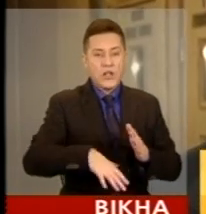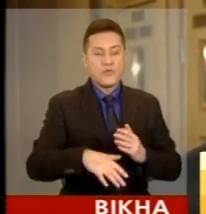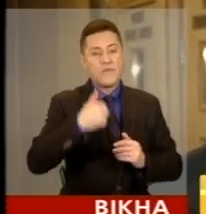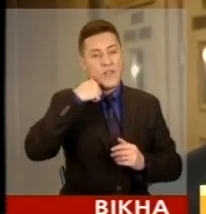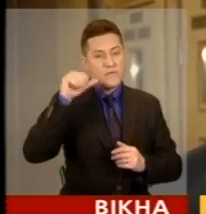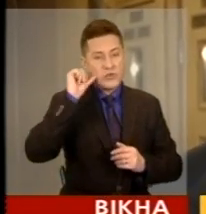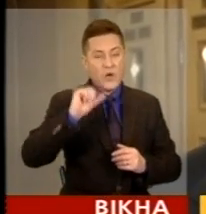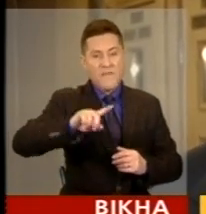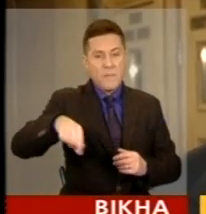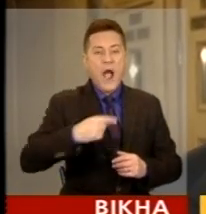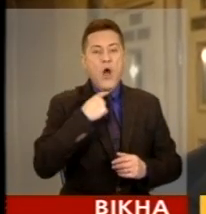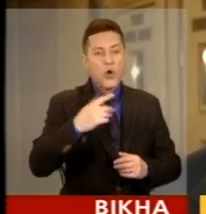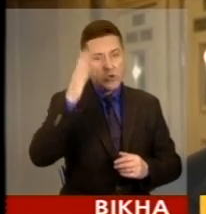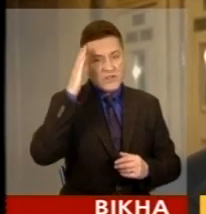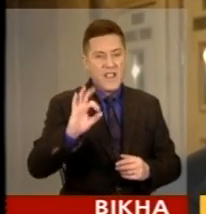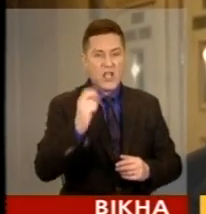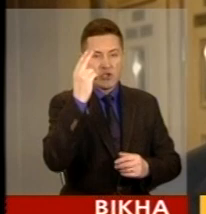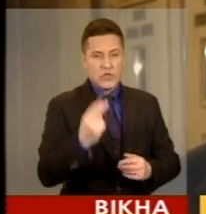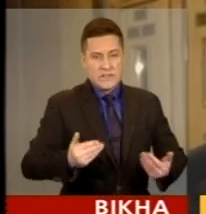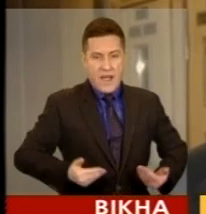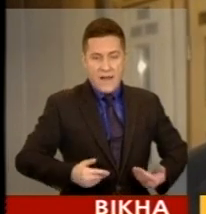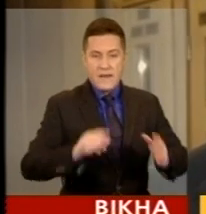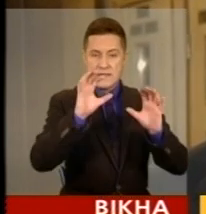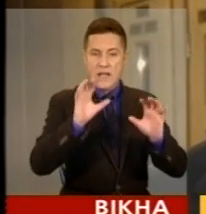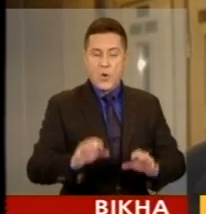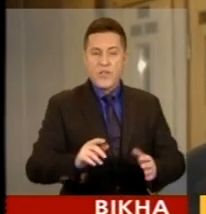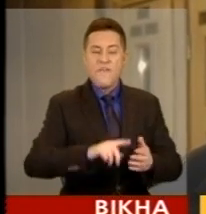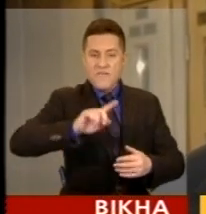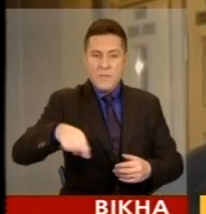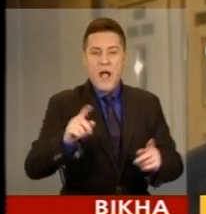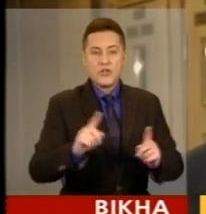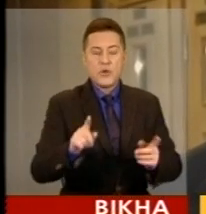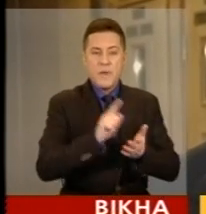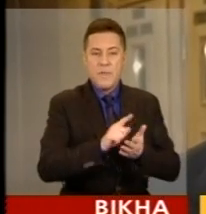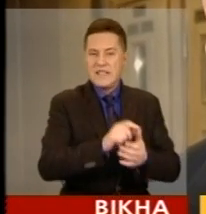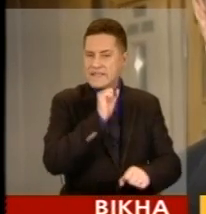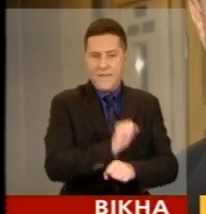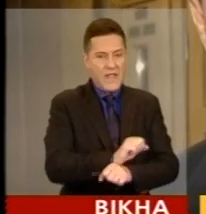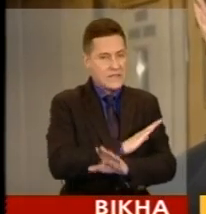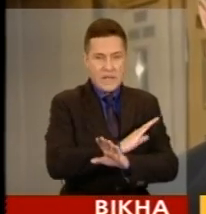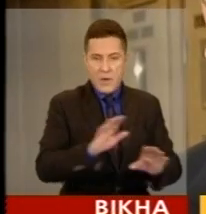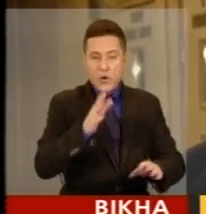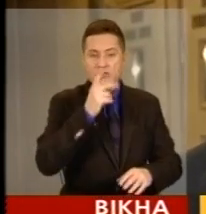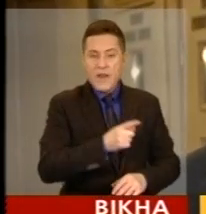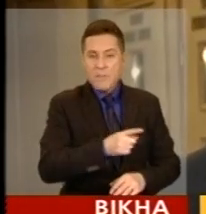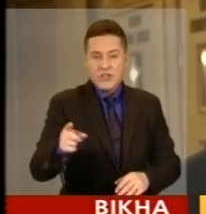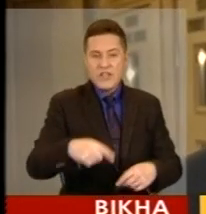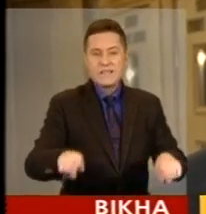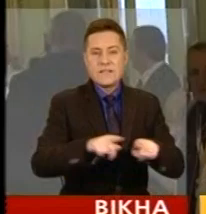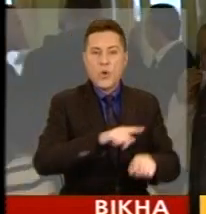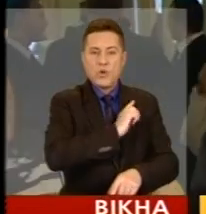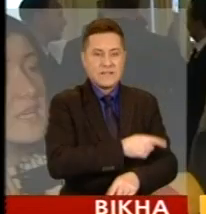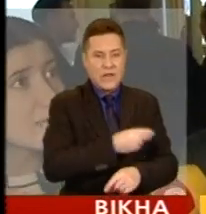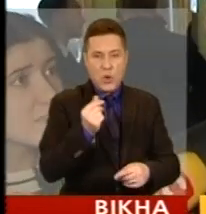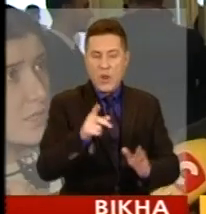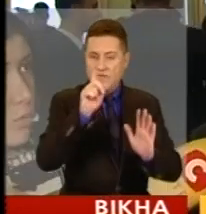голосування соціальних законів. Ми вимагаємо того, щоб пенсії не заморожувалися під час такої сильної інфляції.